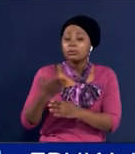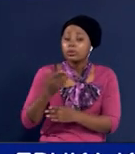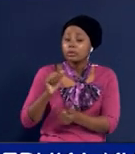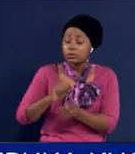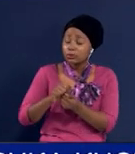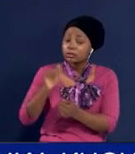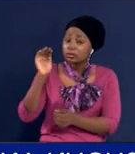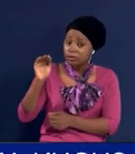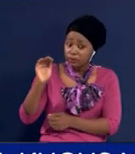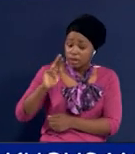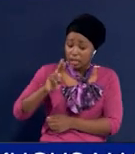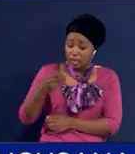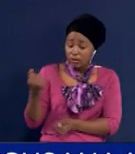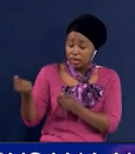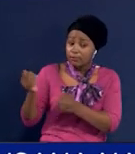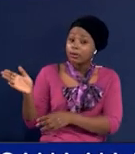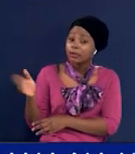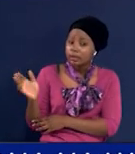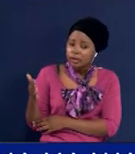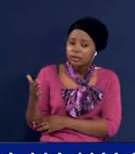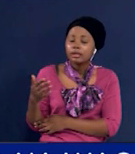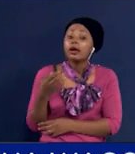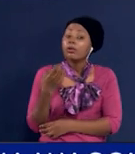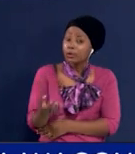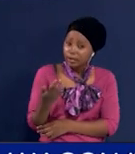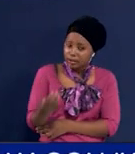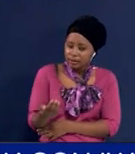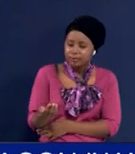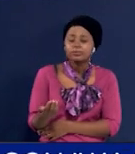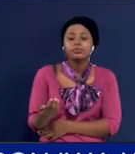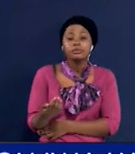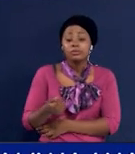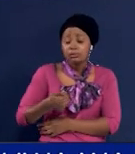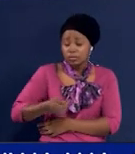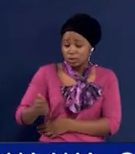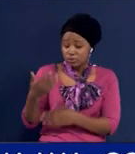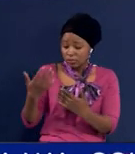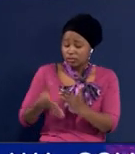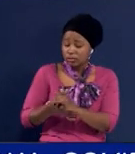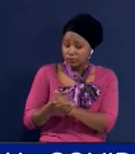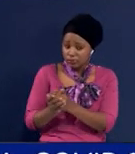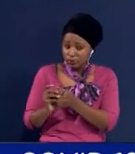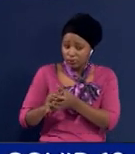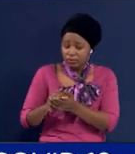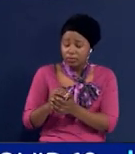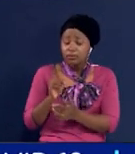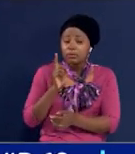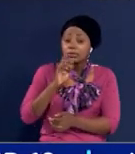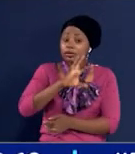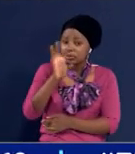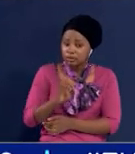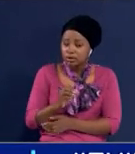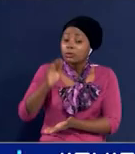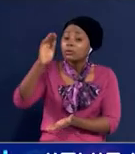usafiri, hata madereva wa daladala, makondakta, tukinawa mikono mara kwa mara, tutapunguza uwezekano